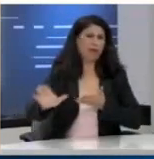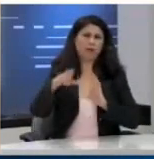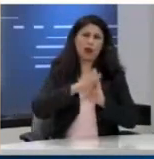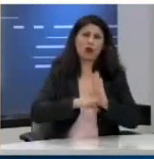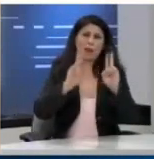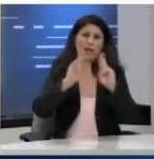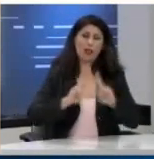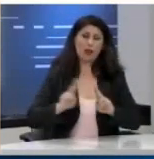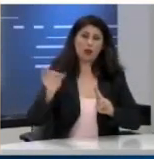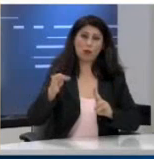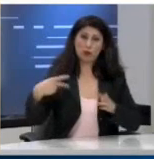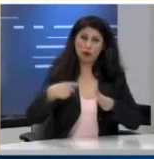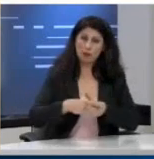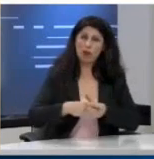Ταμείου,